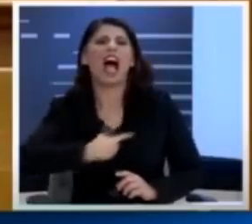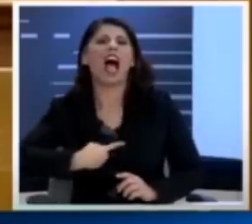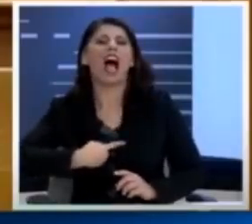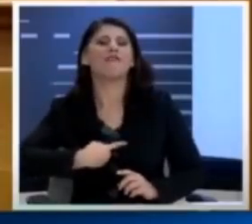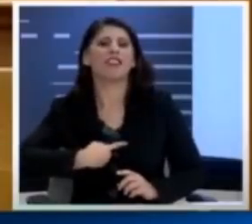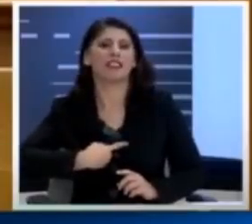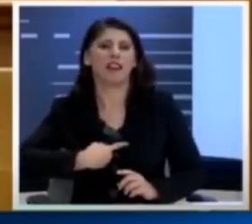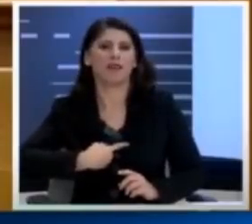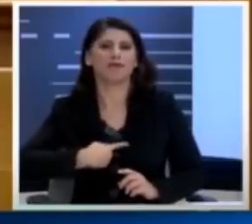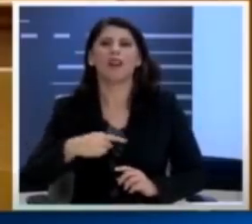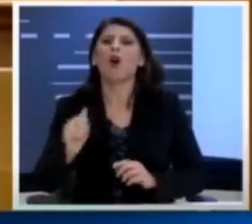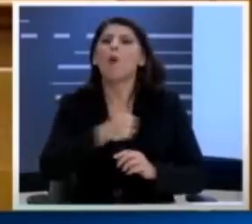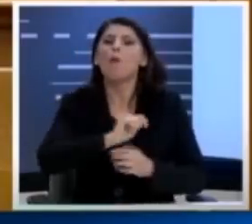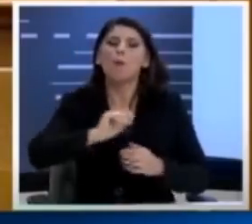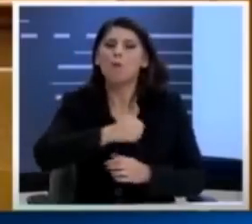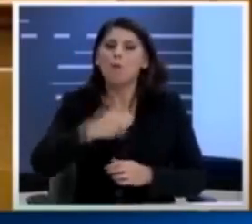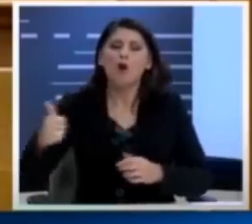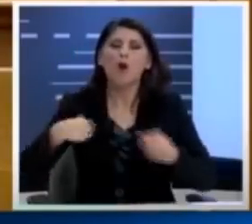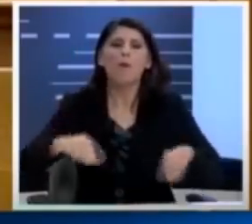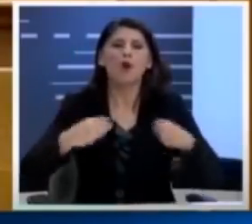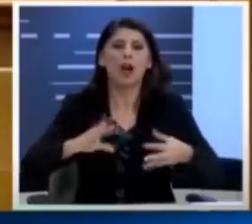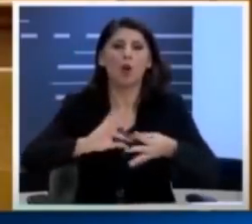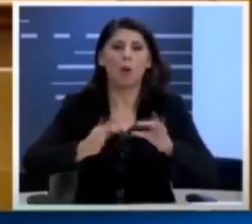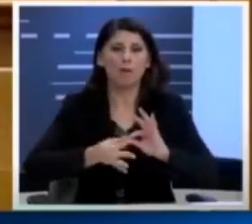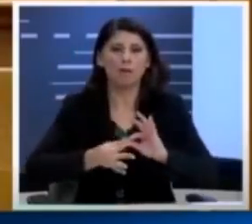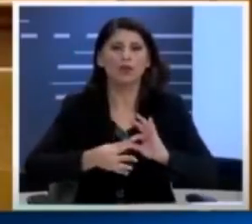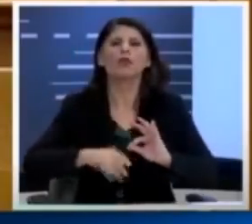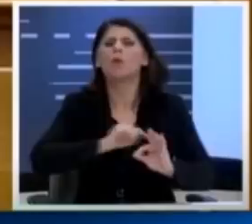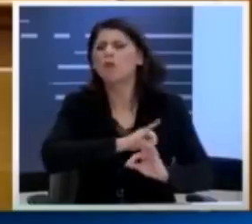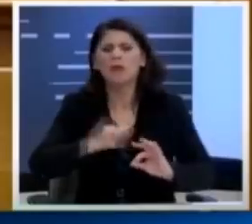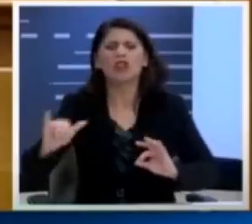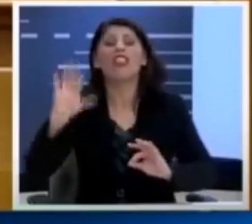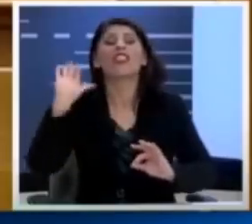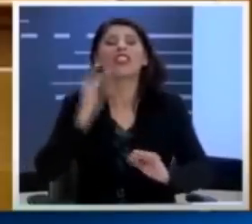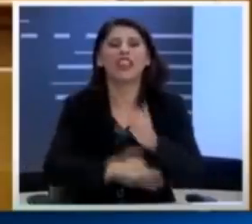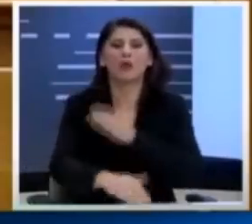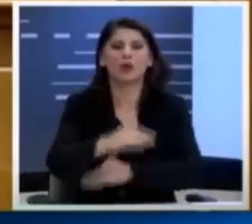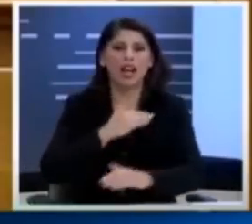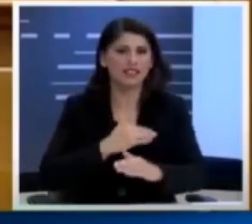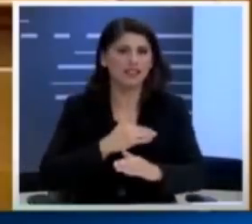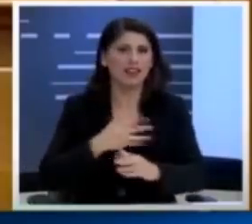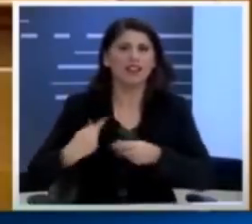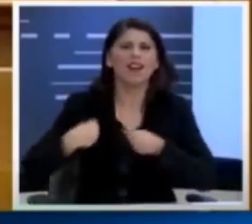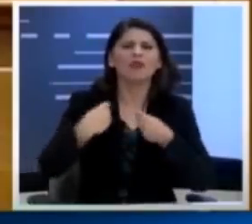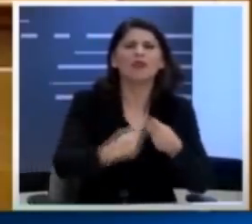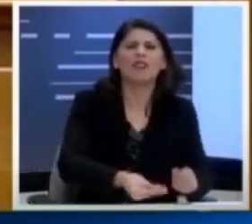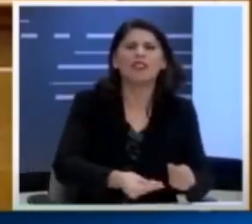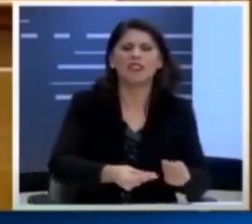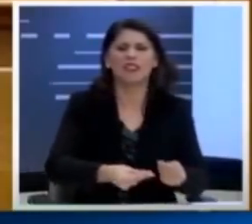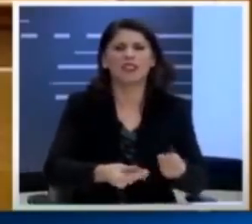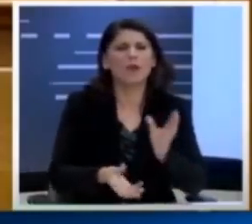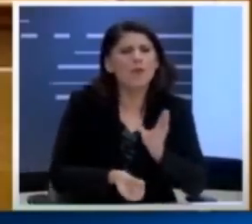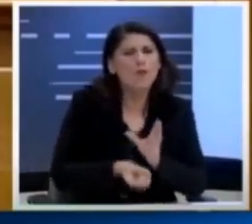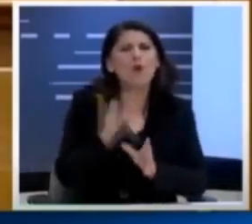σας, τους μονοπωλιακούς ομίλους, τους οποίους δεν κουράζεστε να τους μοιράζετε συνεχώς